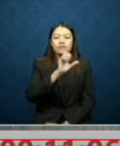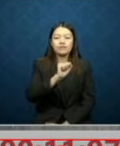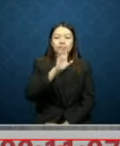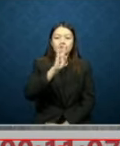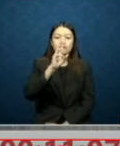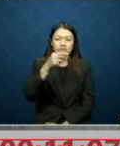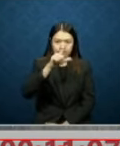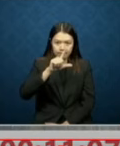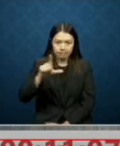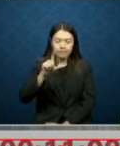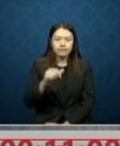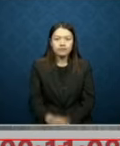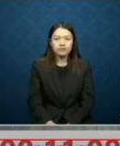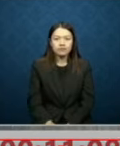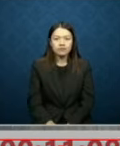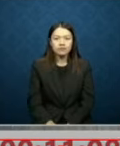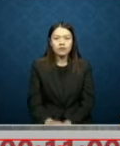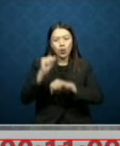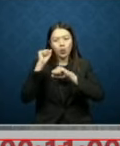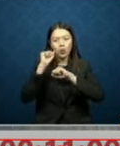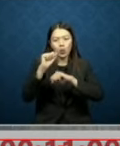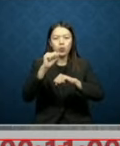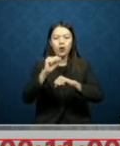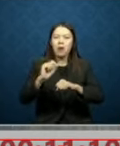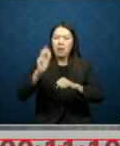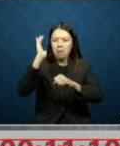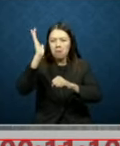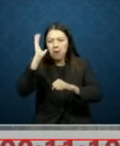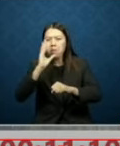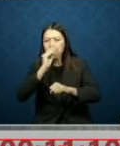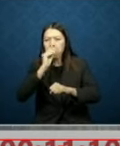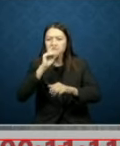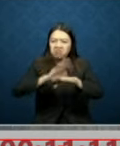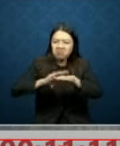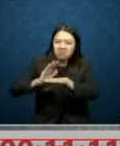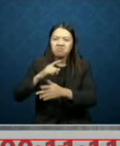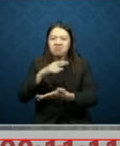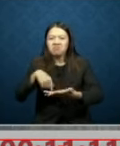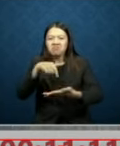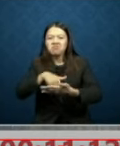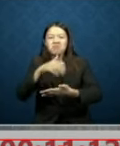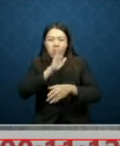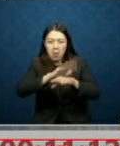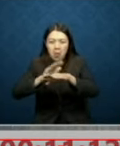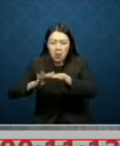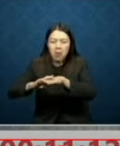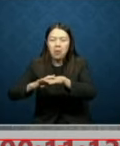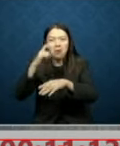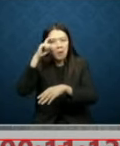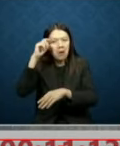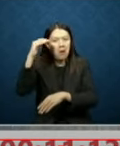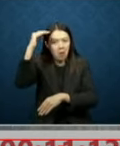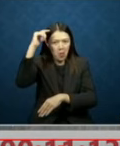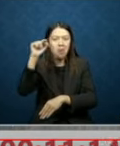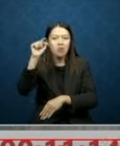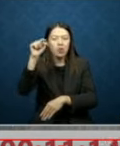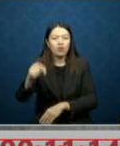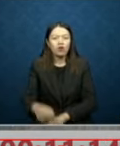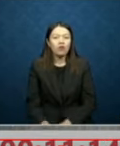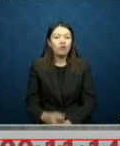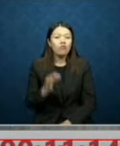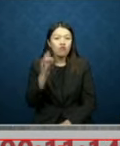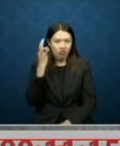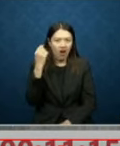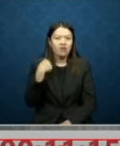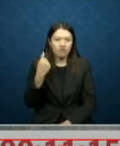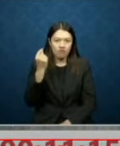560,000 ล้านบาทประกาศทุกเวทีหาเสียงนะครับท่านเศรษฐาทวีสินนะครับท่านฟังผ